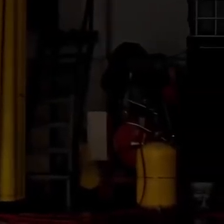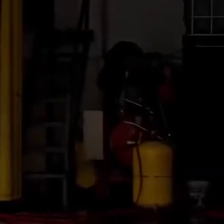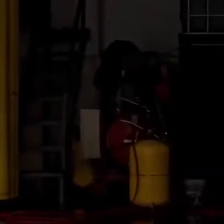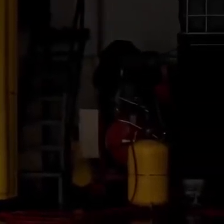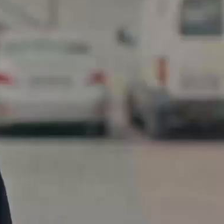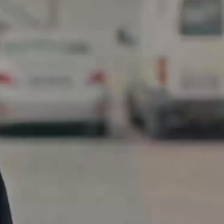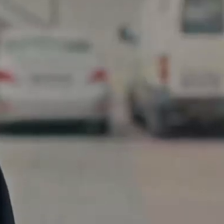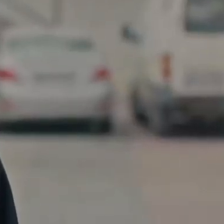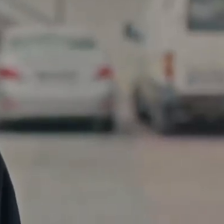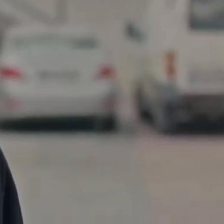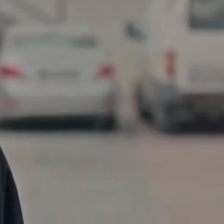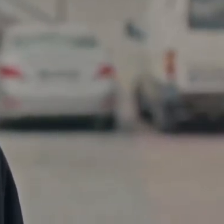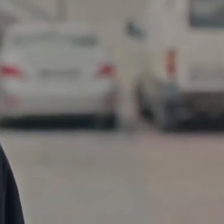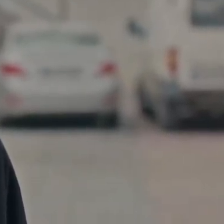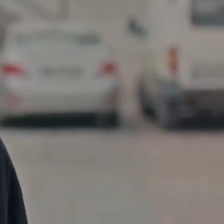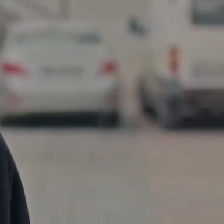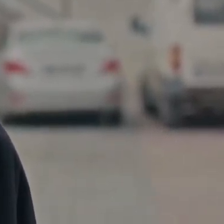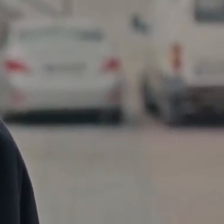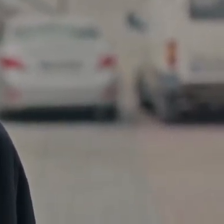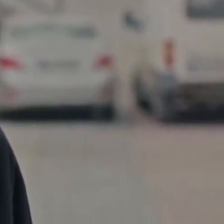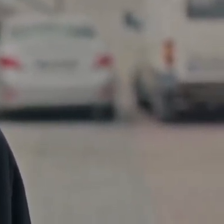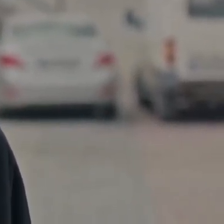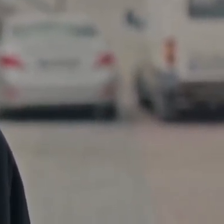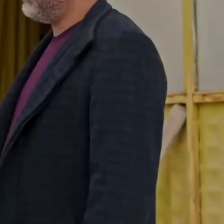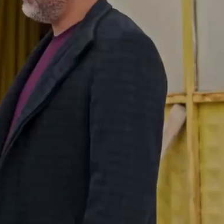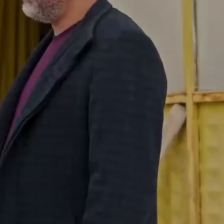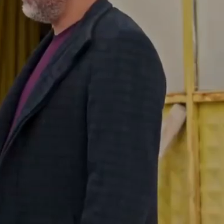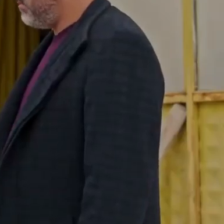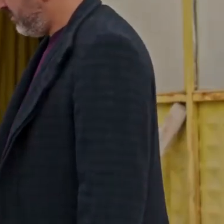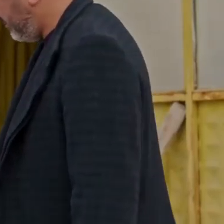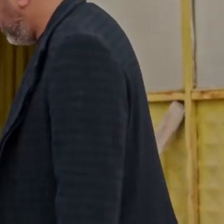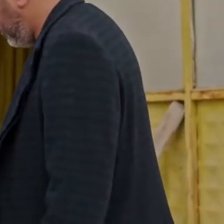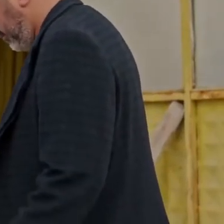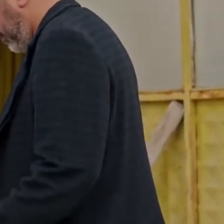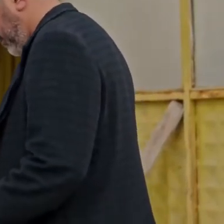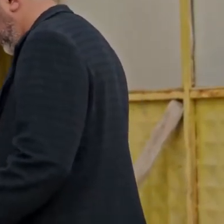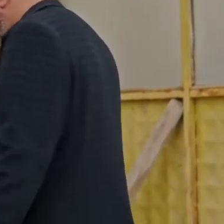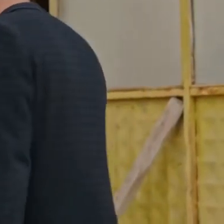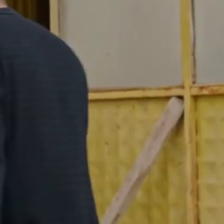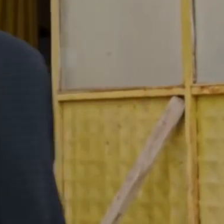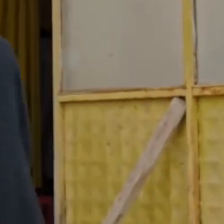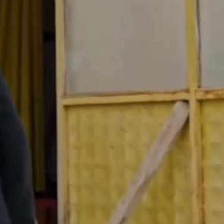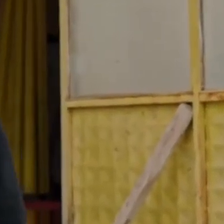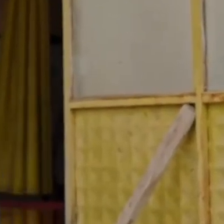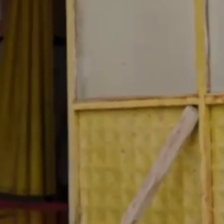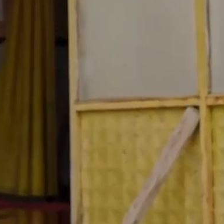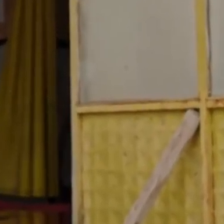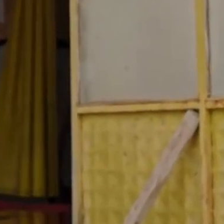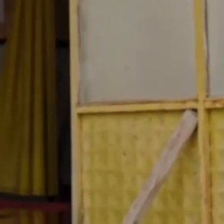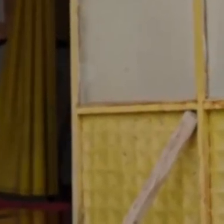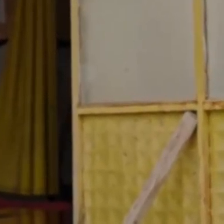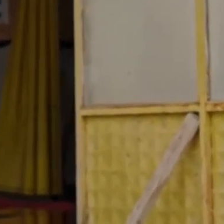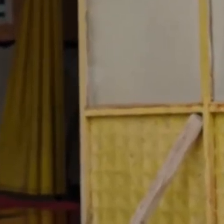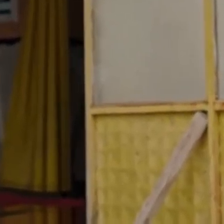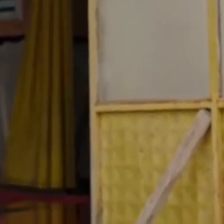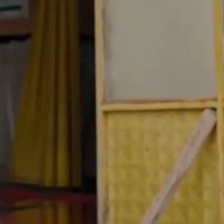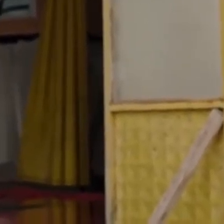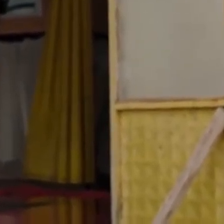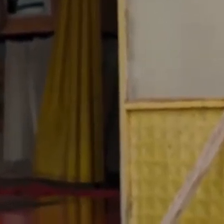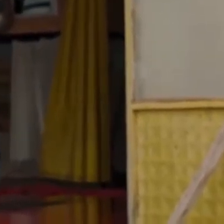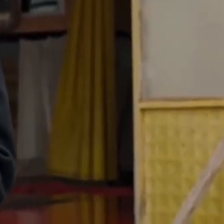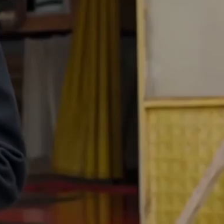gözleriyle tamirhaneye göz gezdirdi. Kasketliyle birbirlerine baş eğerek vedalaştılar. Kasketli adam tamirhaneye girdi. Oral